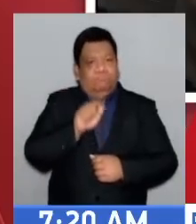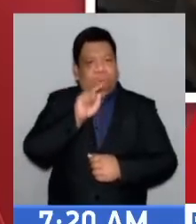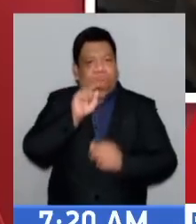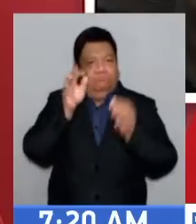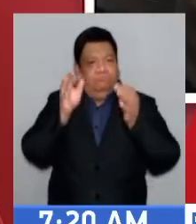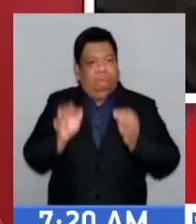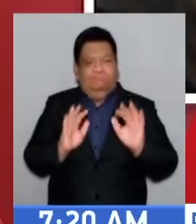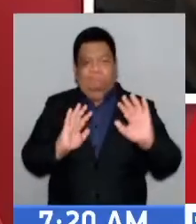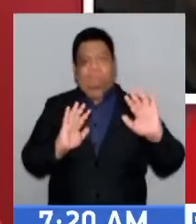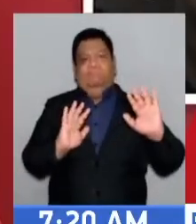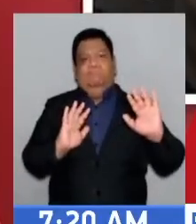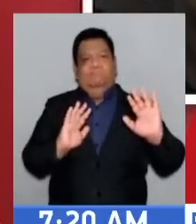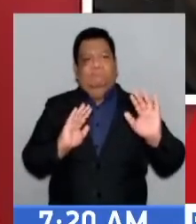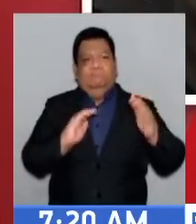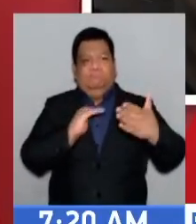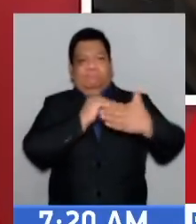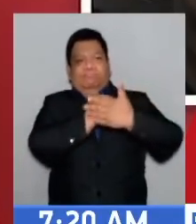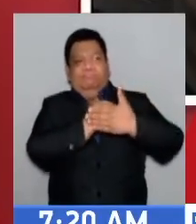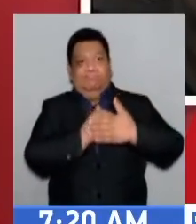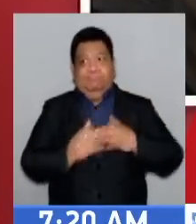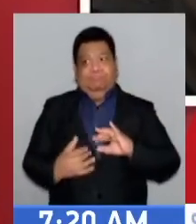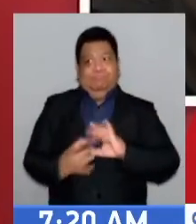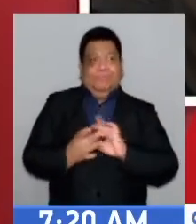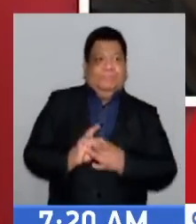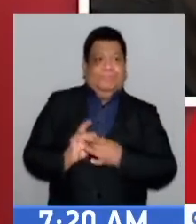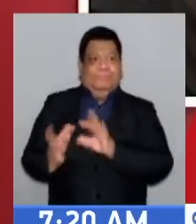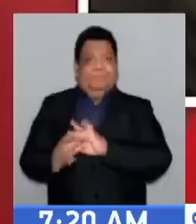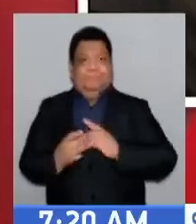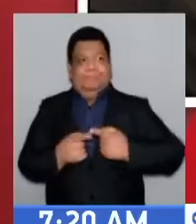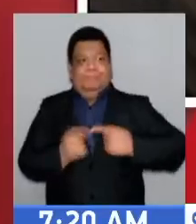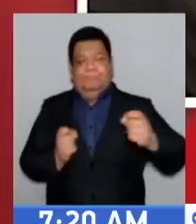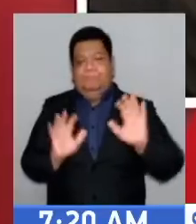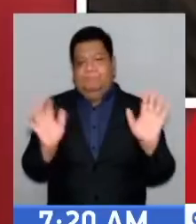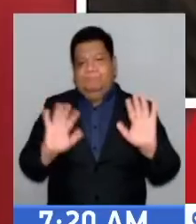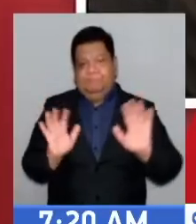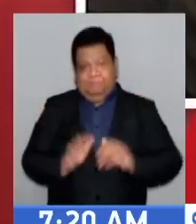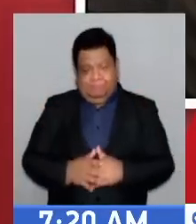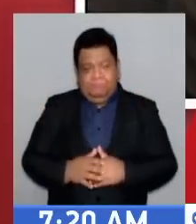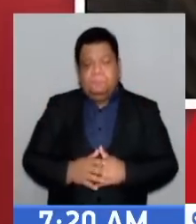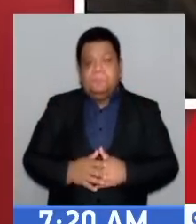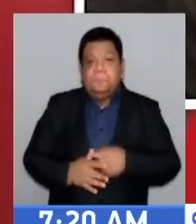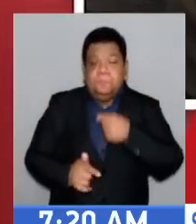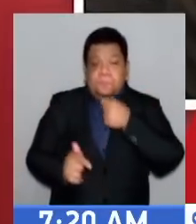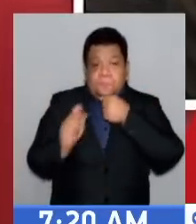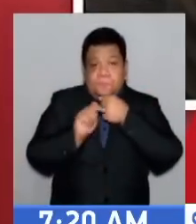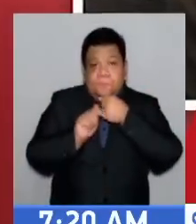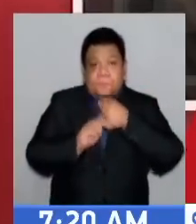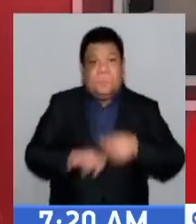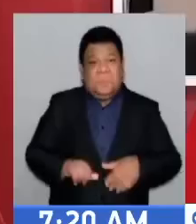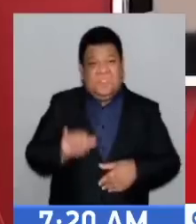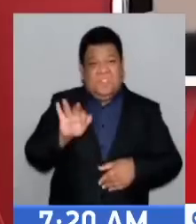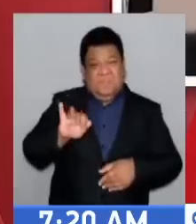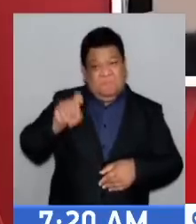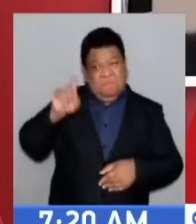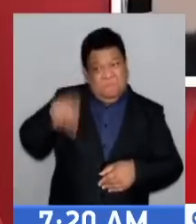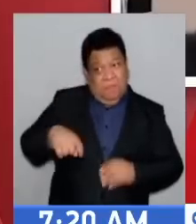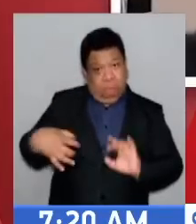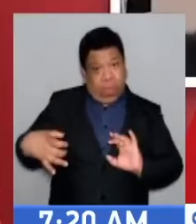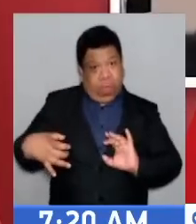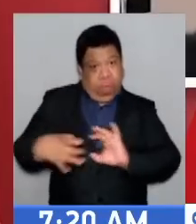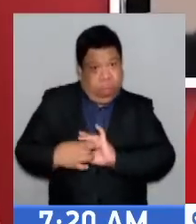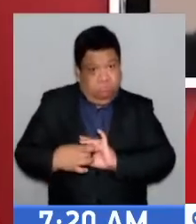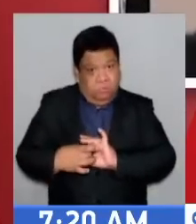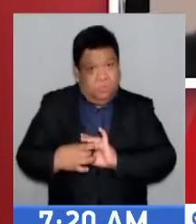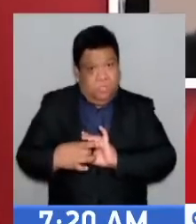that. Kaya sabi ng Pangulo, kung kailangan man mamili ng kakampihan, ang pipiliin daw ng mga bansang kabilang sa